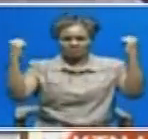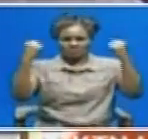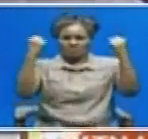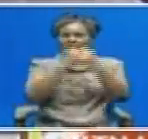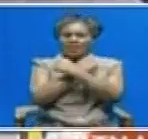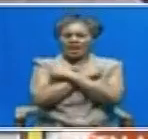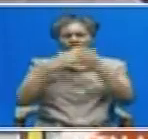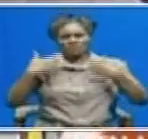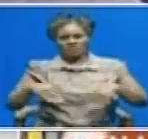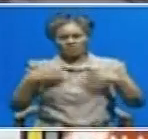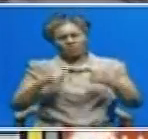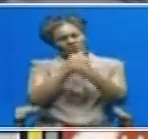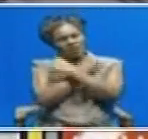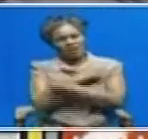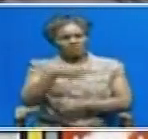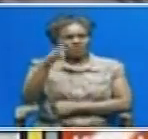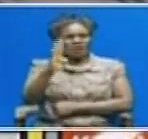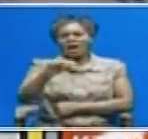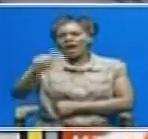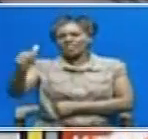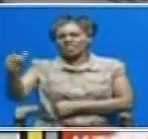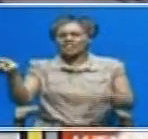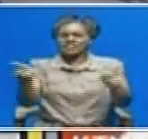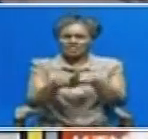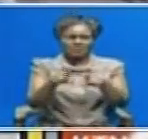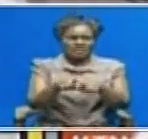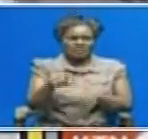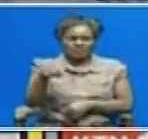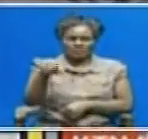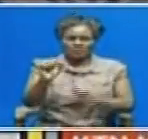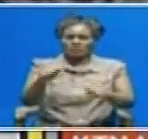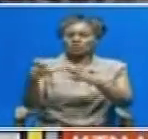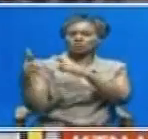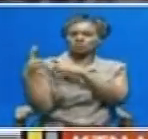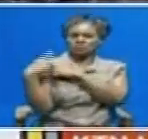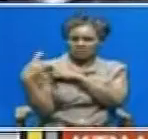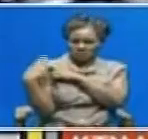anapenda watu na anapenda Mungu. Hakuna mwingine ambaye anayeweza kusimamia